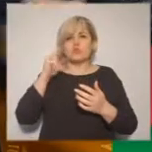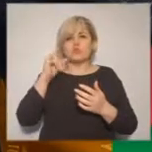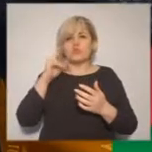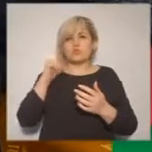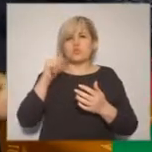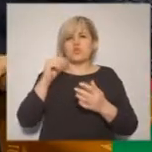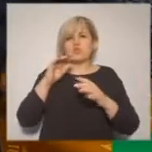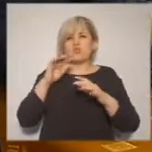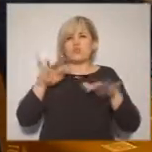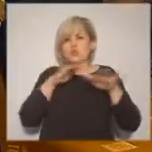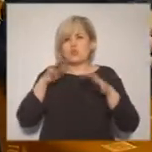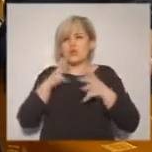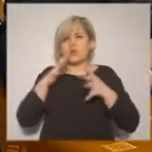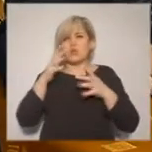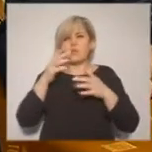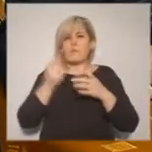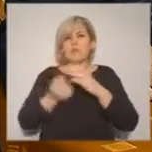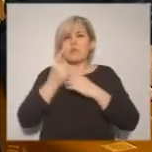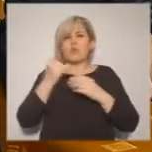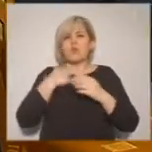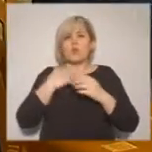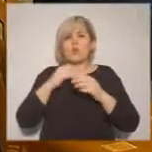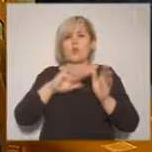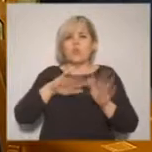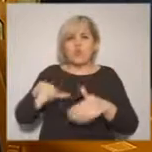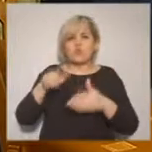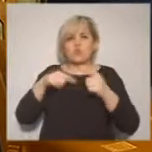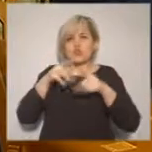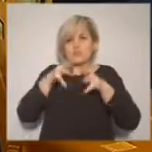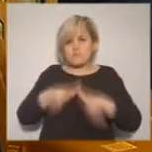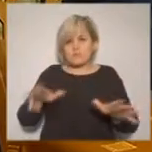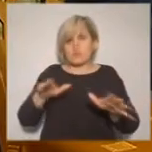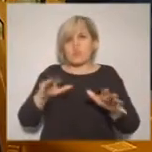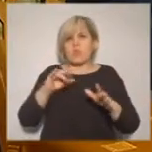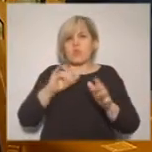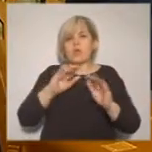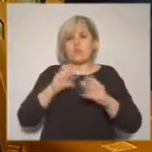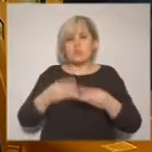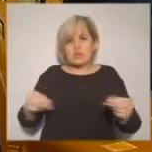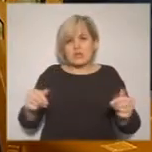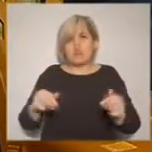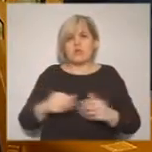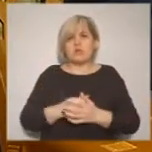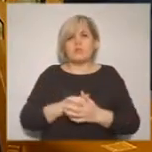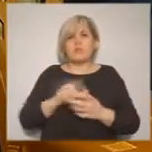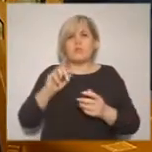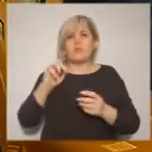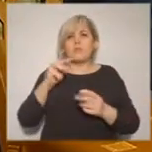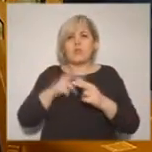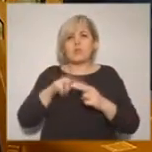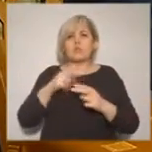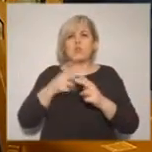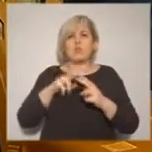она утекает от этого, да, с этой емкости. Поэтому это называется сухой посол. Это тоже очень хорошо тем, что когда ты все это сделал,